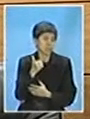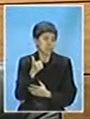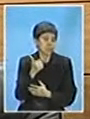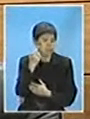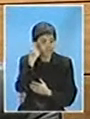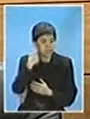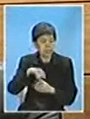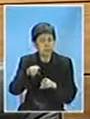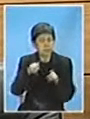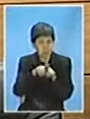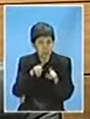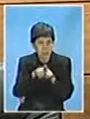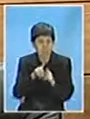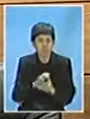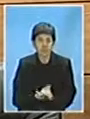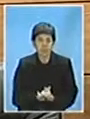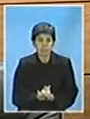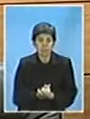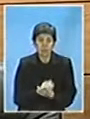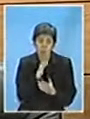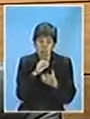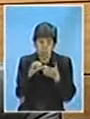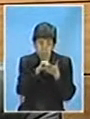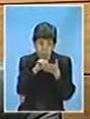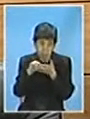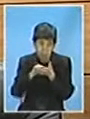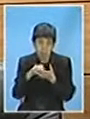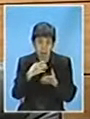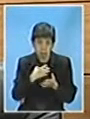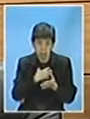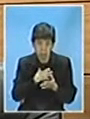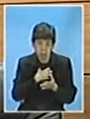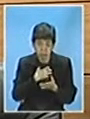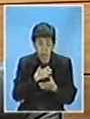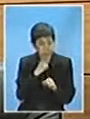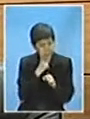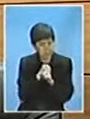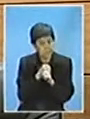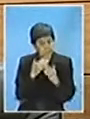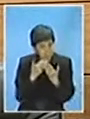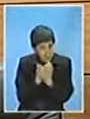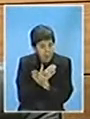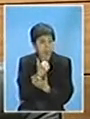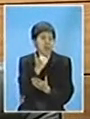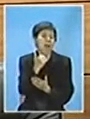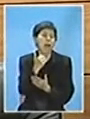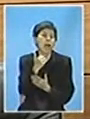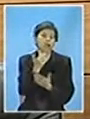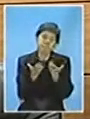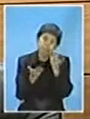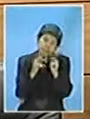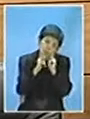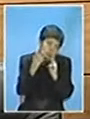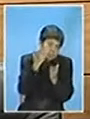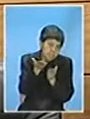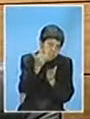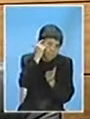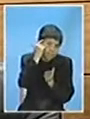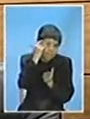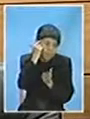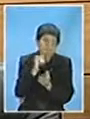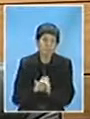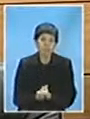จารย์ประเสริฐที่เสนอขึ้นมาว่าถ้าจะแก้ไขตรงนี้ก็สามารถเปลี่ยนแปลงได้ก็แล้วแต่ทางกรรมธิการเ